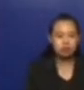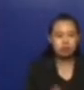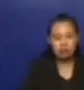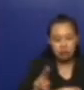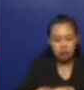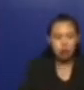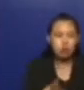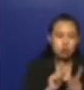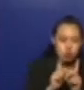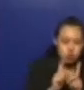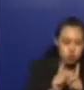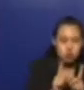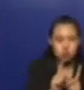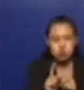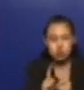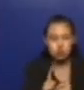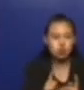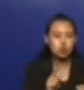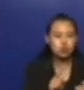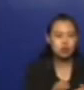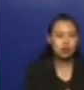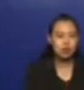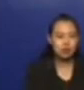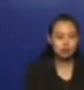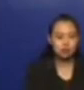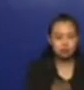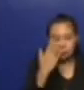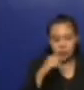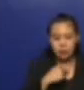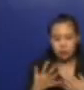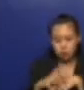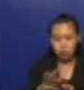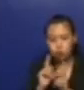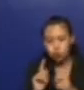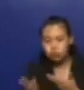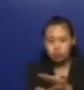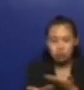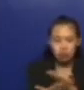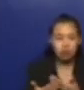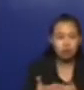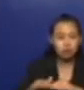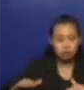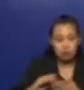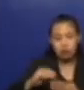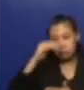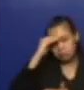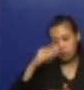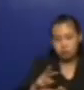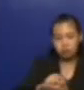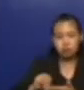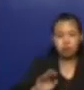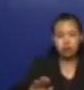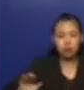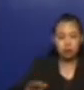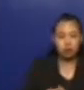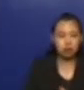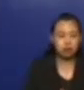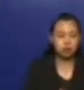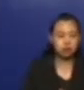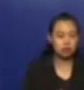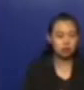ากขึ้นแล้วนี่ทำไมไม่จับเข่าคุยกับน้องๆก็บ้างอ่ะคุณไปเยี่ยมทีวีที่เชียร์คุ